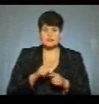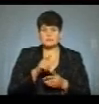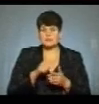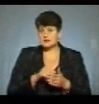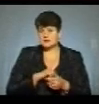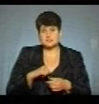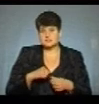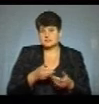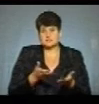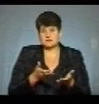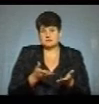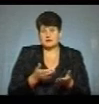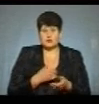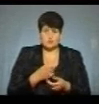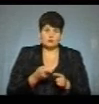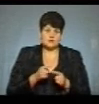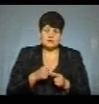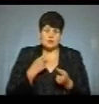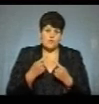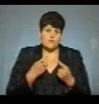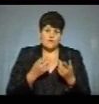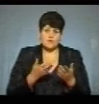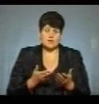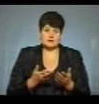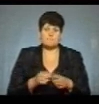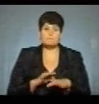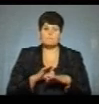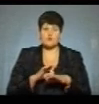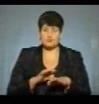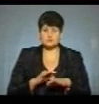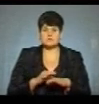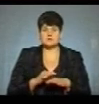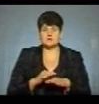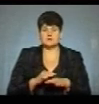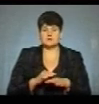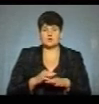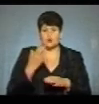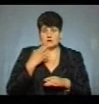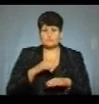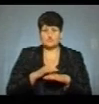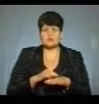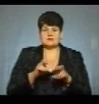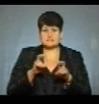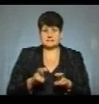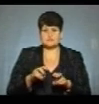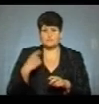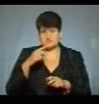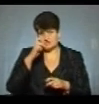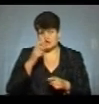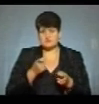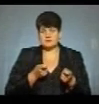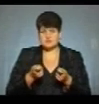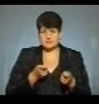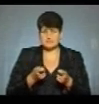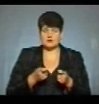самі. Бачите, я хотів про це говорити, тому що проводиться, коли проводиться засідання облдержадміністрації,